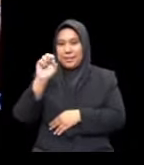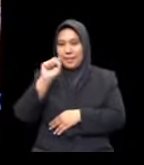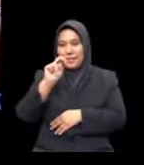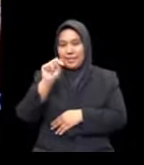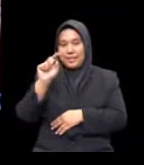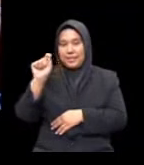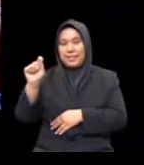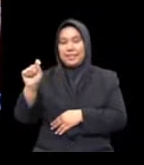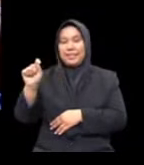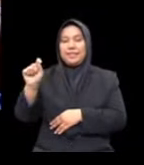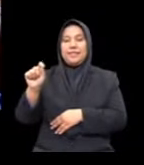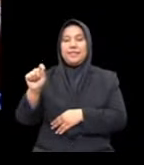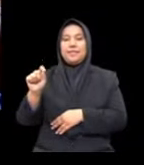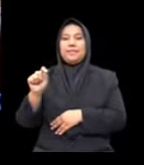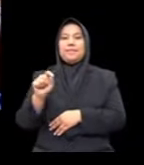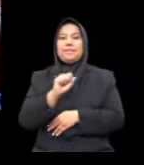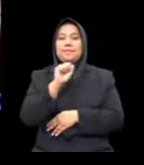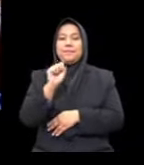atas